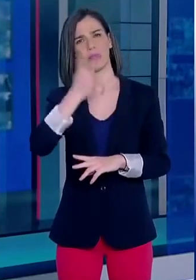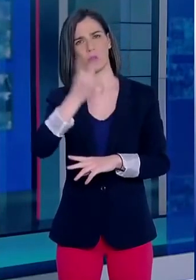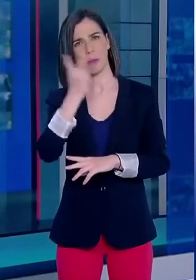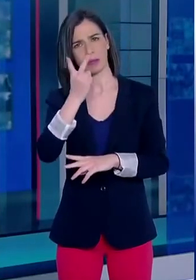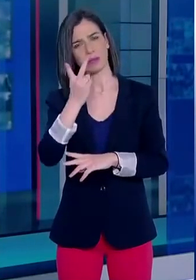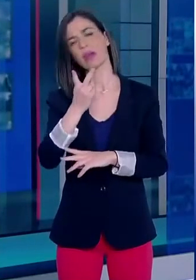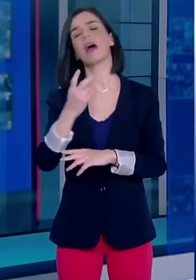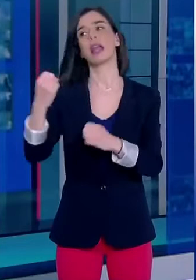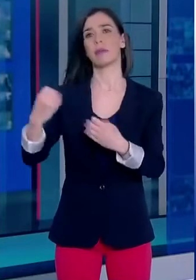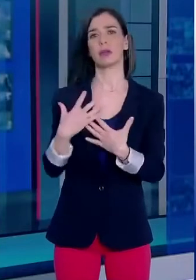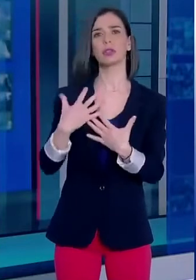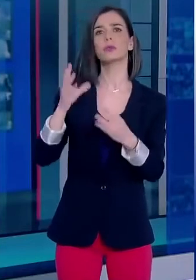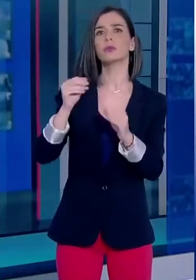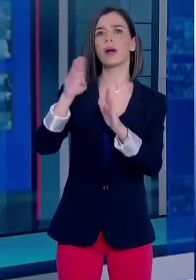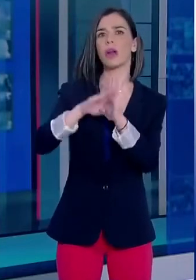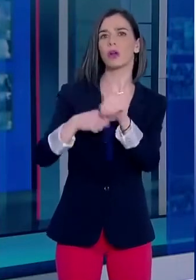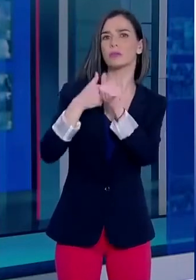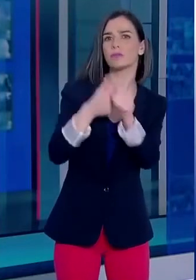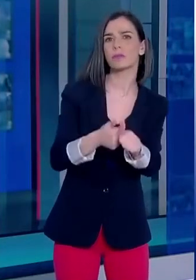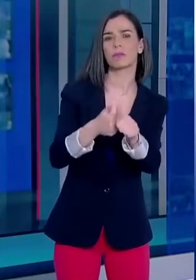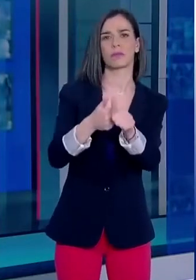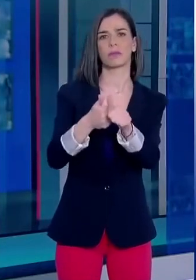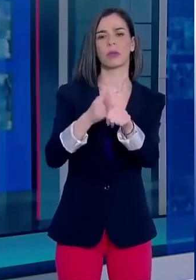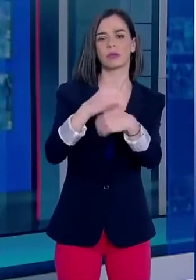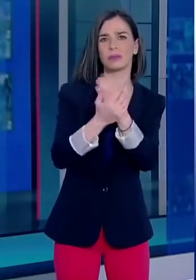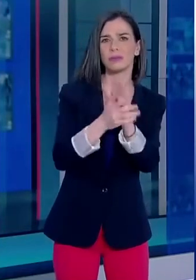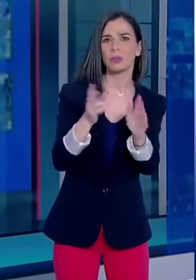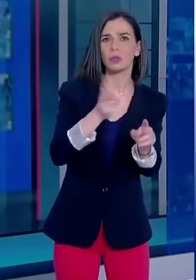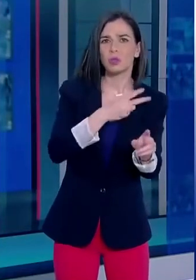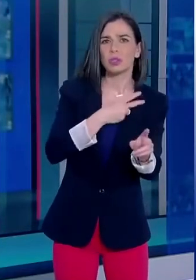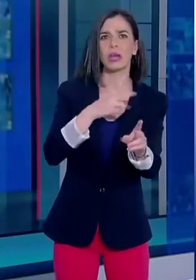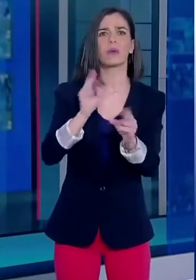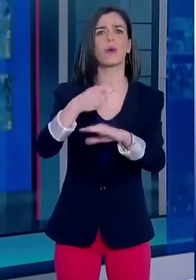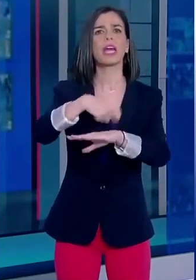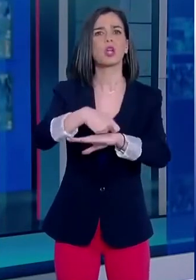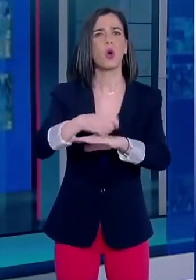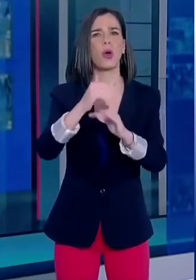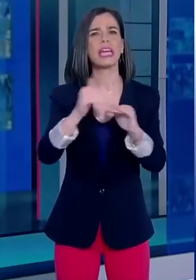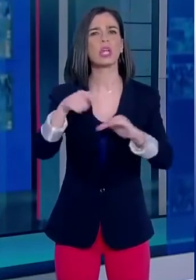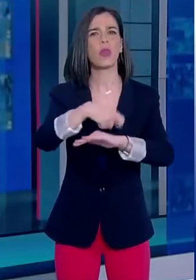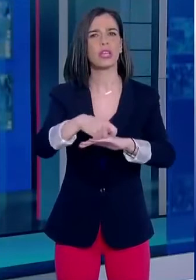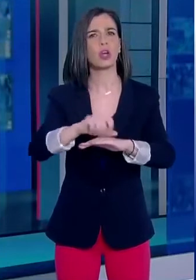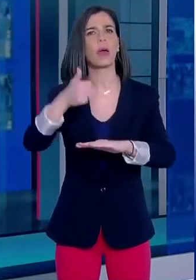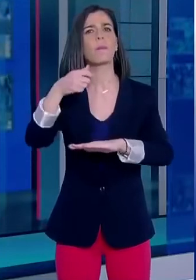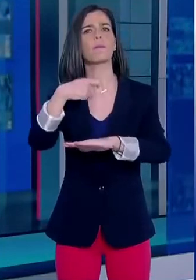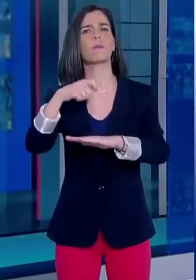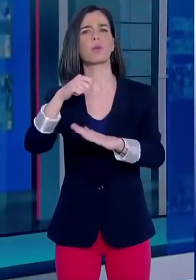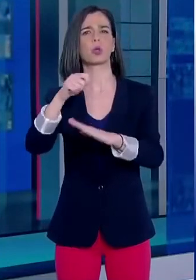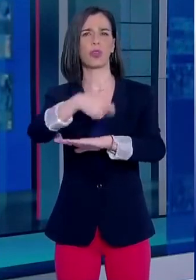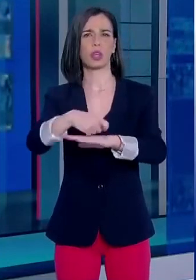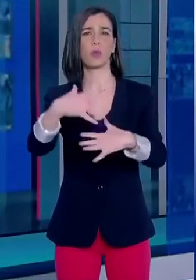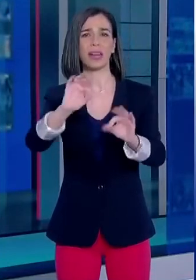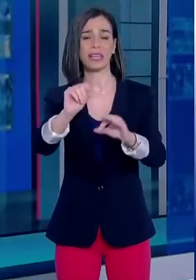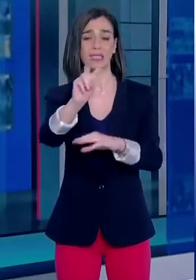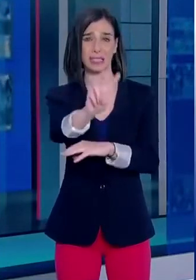Υπουργείου, σχετικά με την τήρηση κανόνων υγιεινής για τους χώρους των ειρηνοδικείων και πρωτοδικείων, των οποίων η λειτουργία ξεκινά από τη